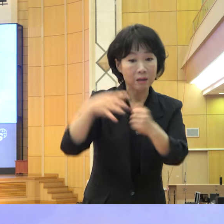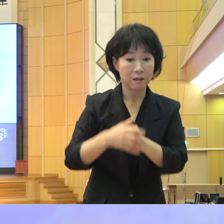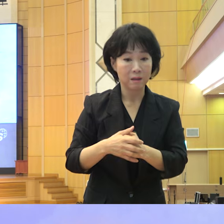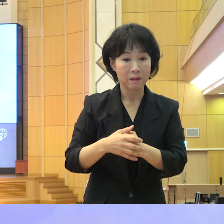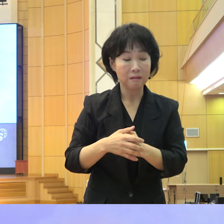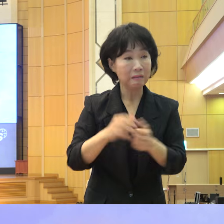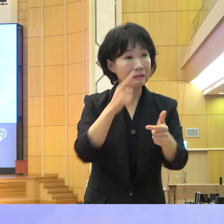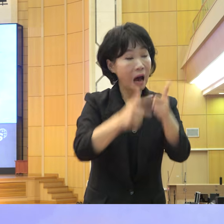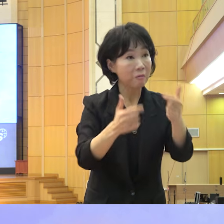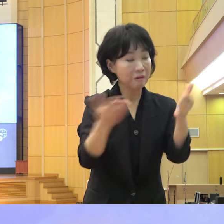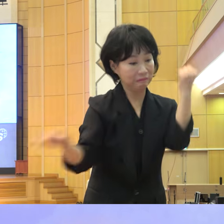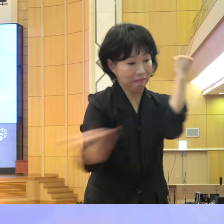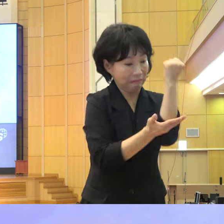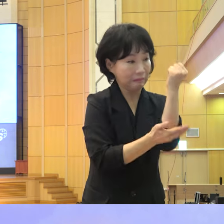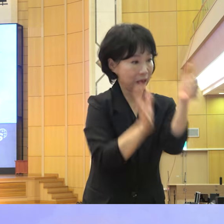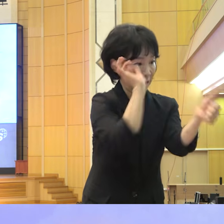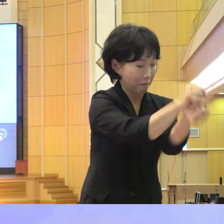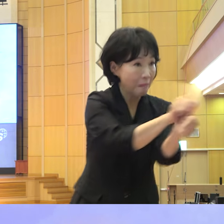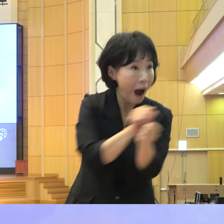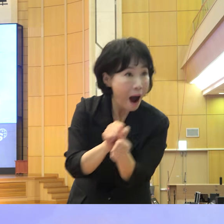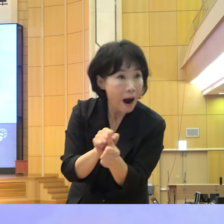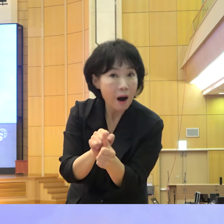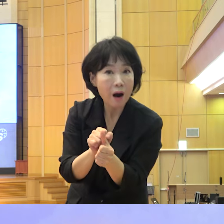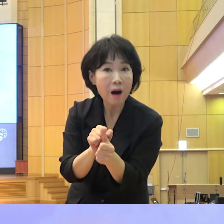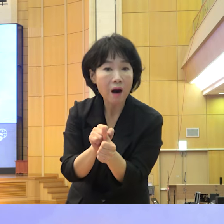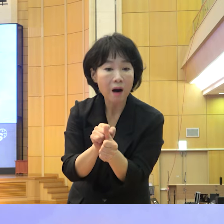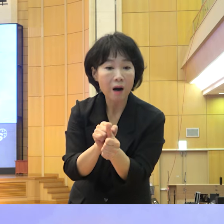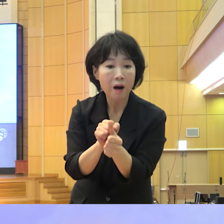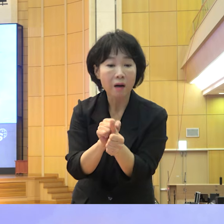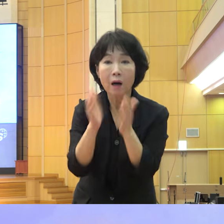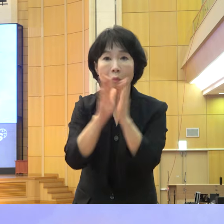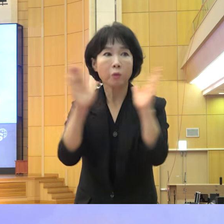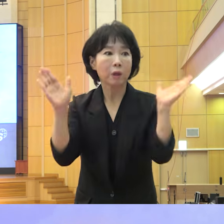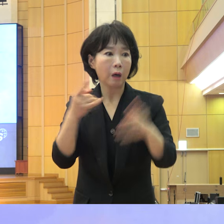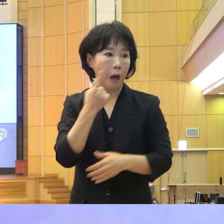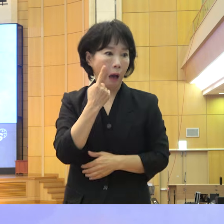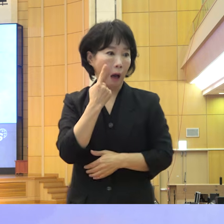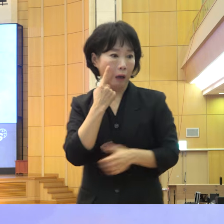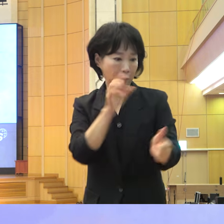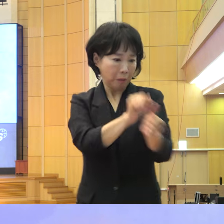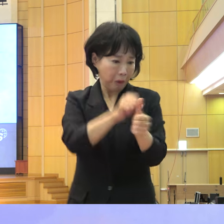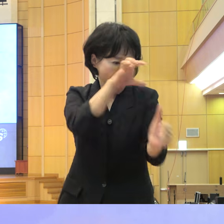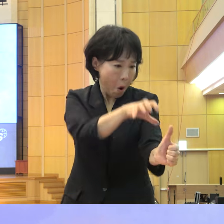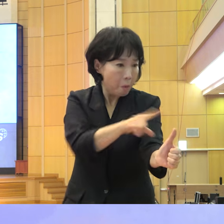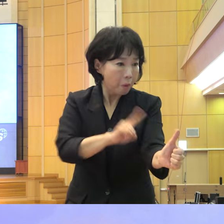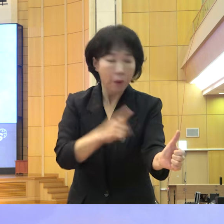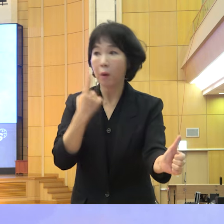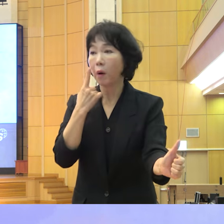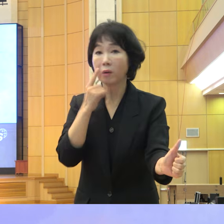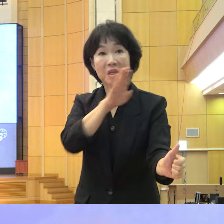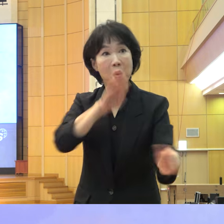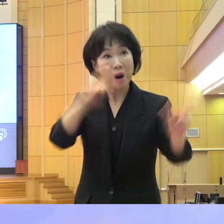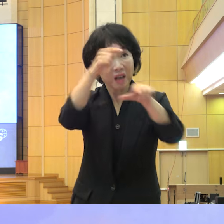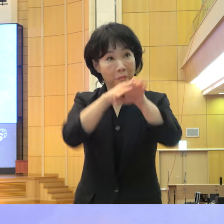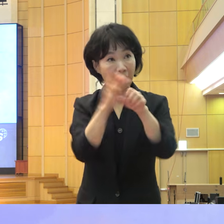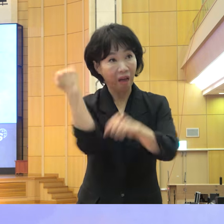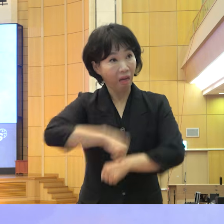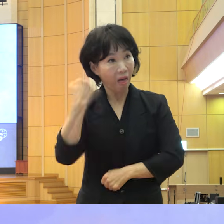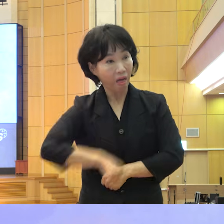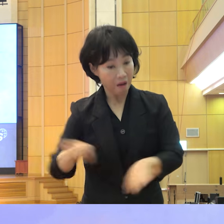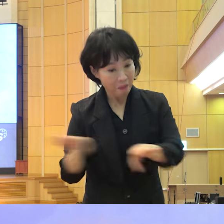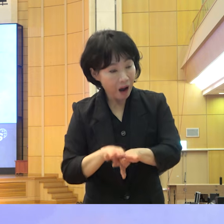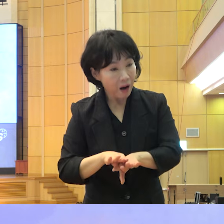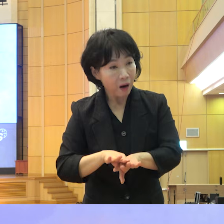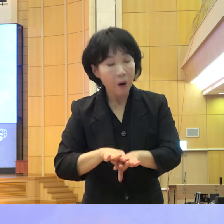끌고 왔는데 모세가 아론이가 이거 어떻게 해야 되나, 이 안식일 지키지 않은 이 사람을 어떻게